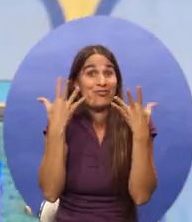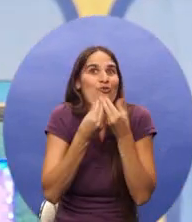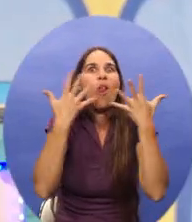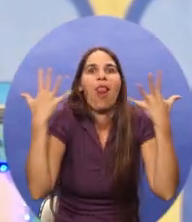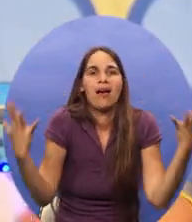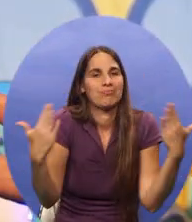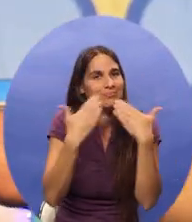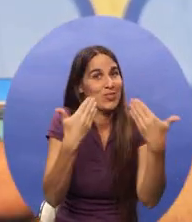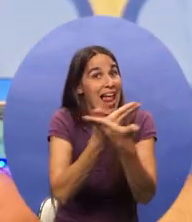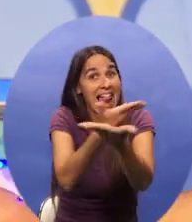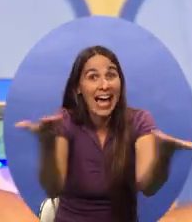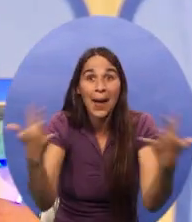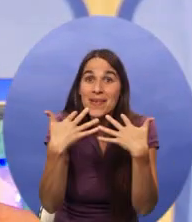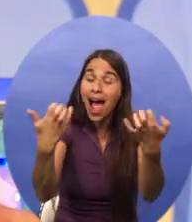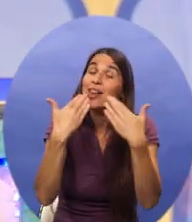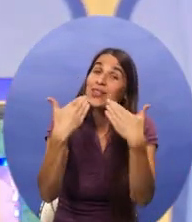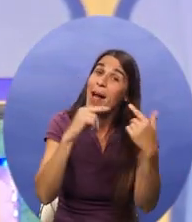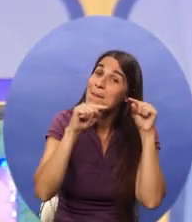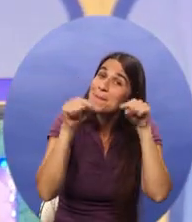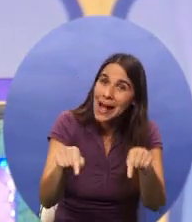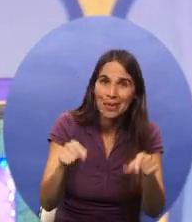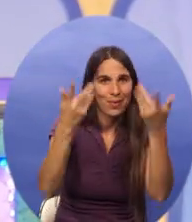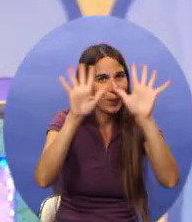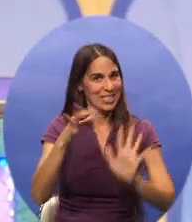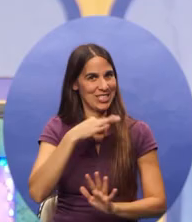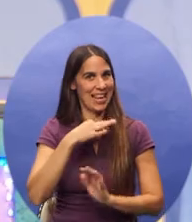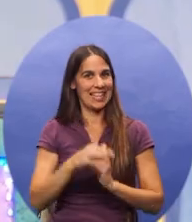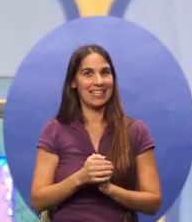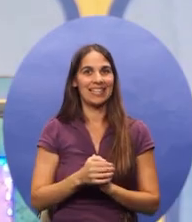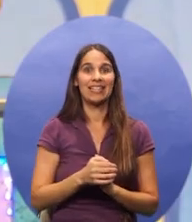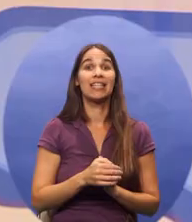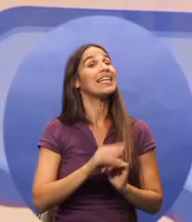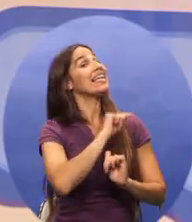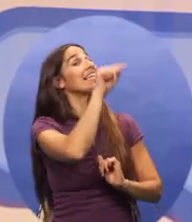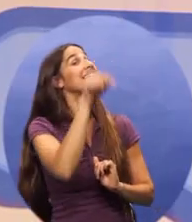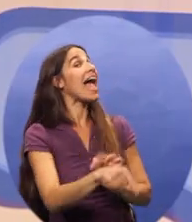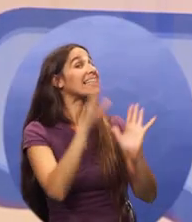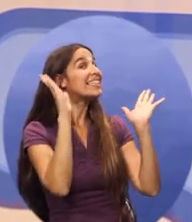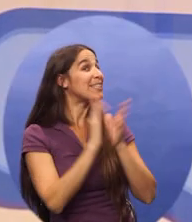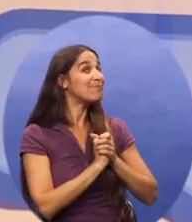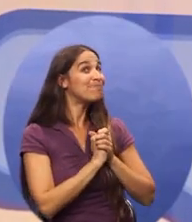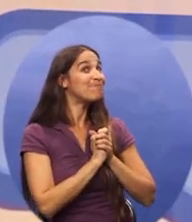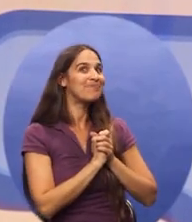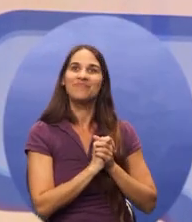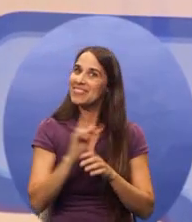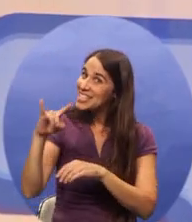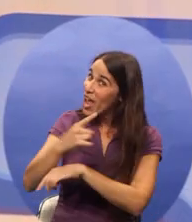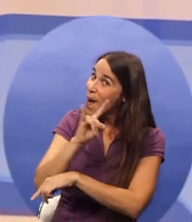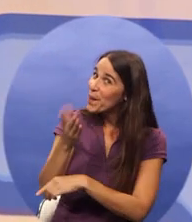ואת התודה הכי גדולה, אני רוצה לומר לכם, הקהל, תודה שבאתם לתוכנית שלי. איזה כיף.